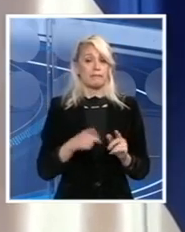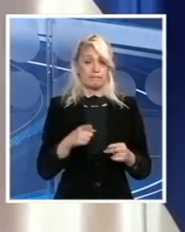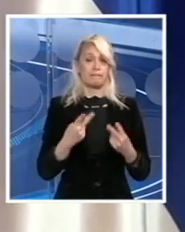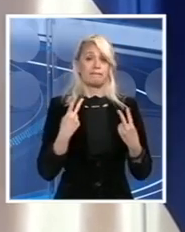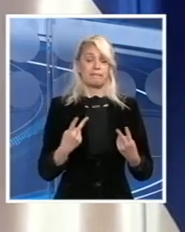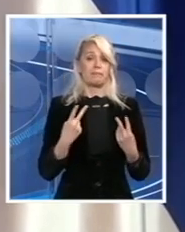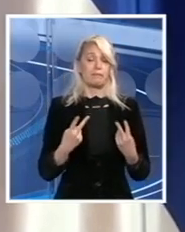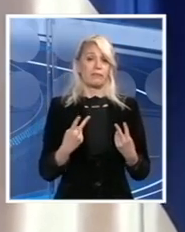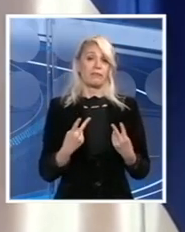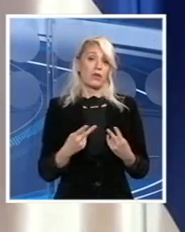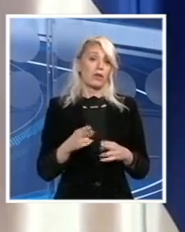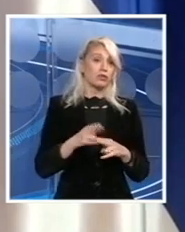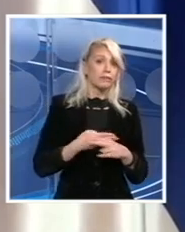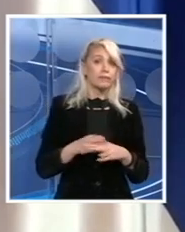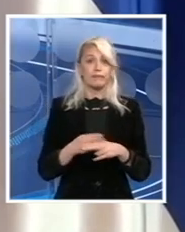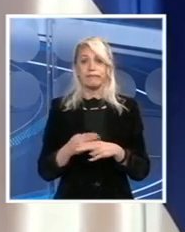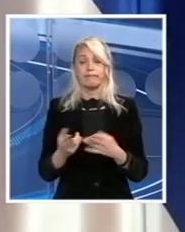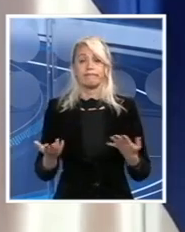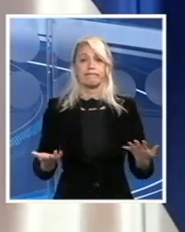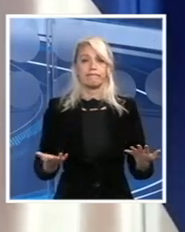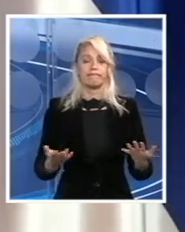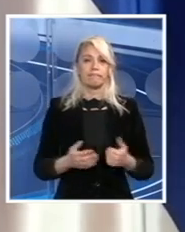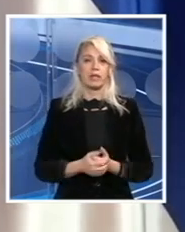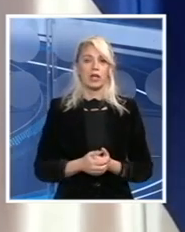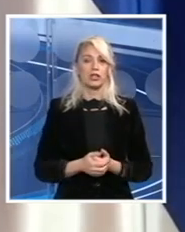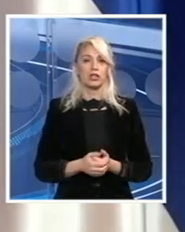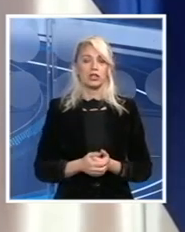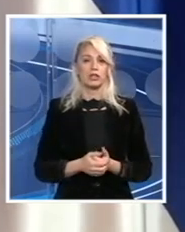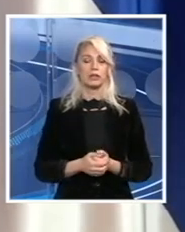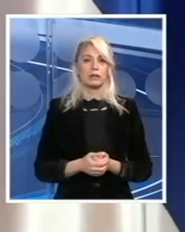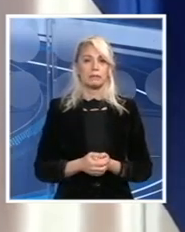neophodno razrešiti, to je u okviru socijalnog